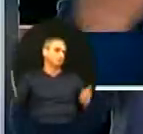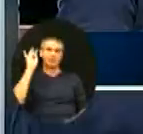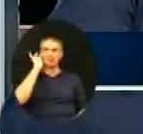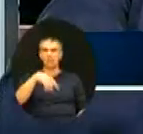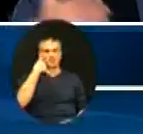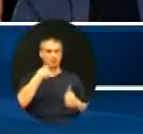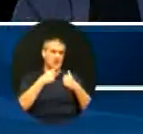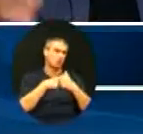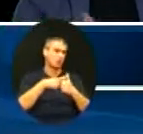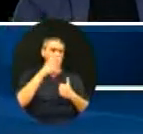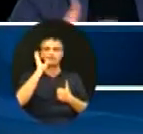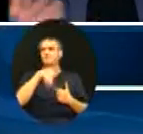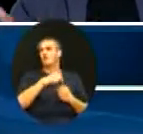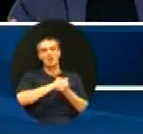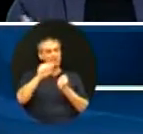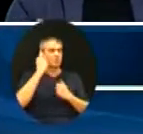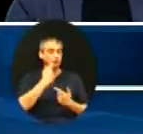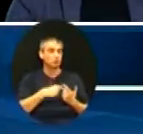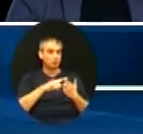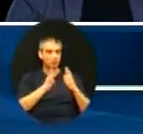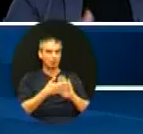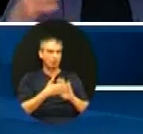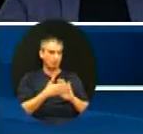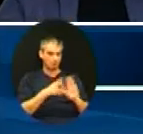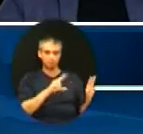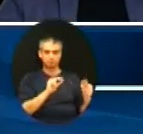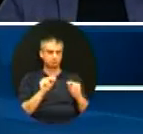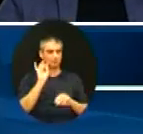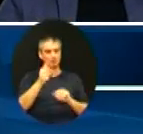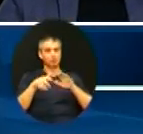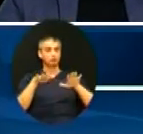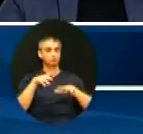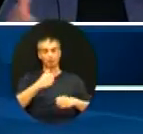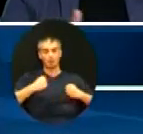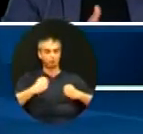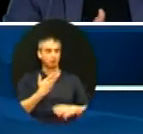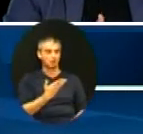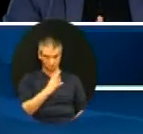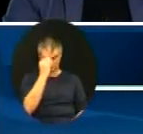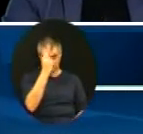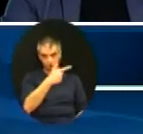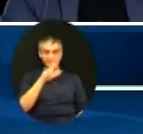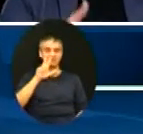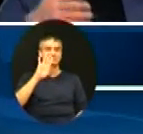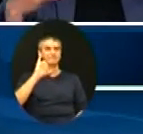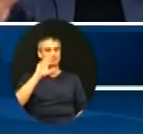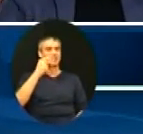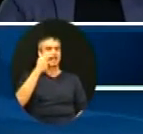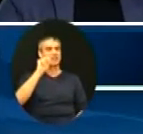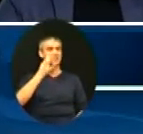כנגד השחיתות ולבאר את השחיתות וכל הדברים האלה. אותו דבר נגד ראש הממשלה שרון, אם אתה זוכר את צבי הנדל